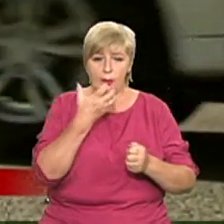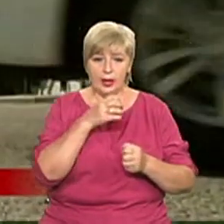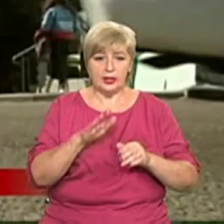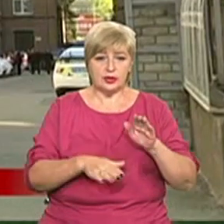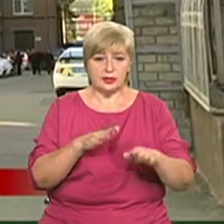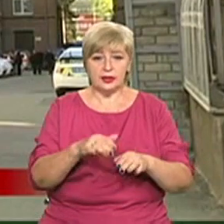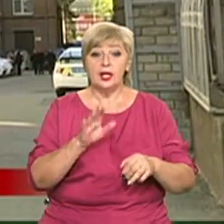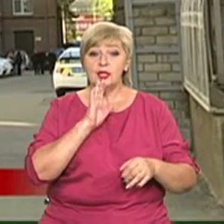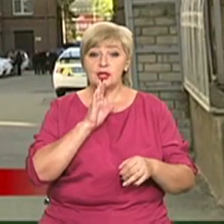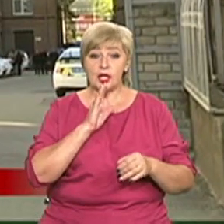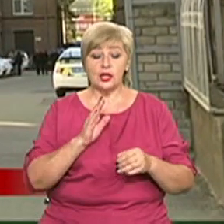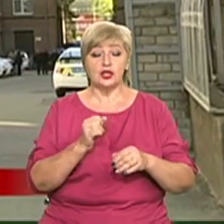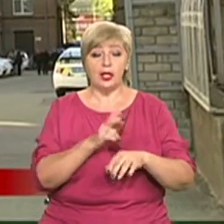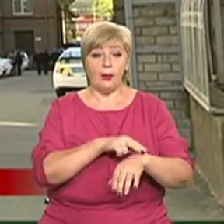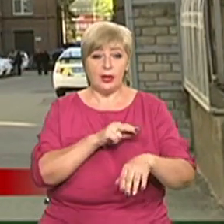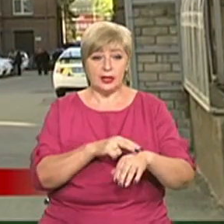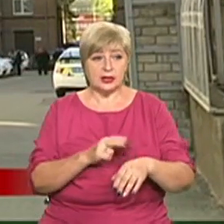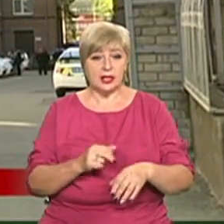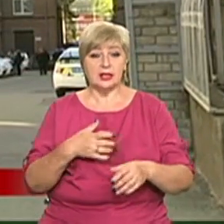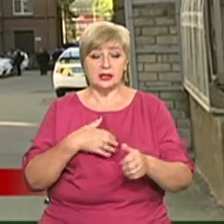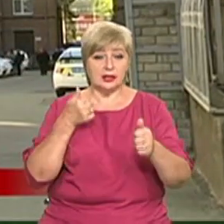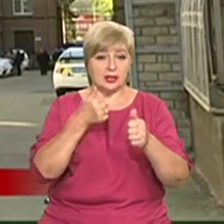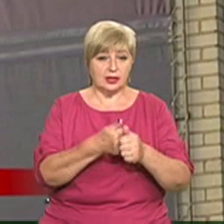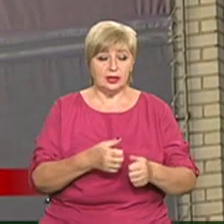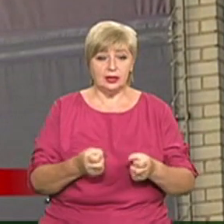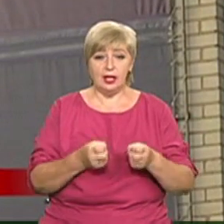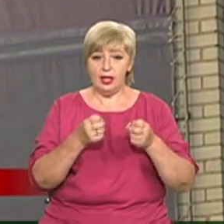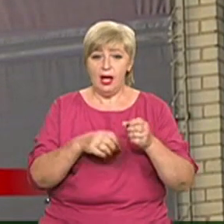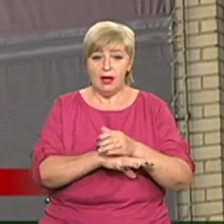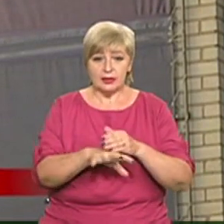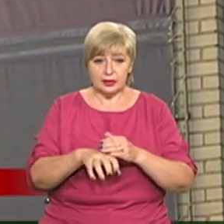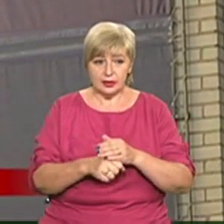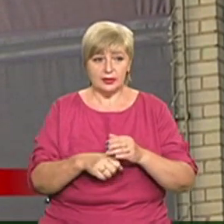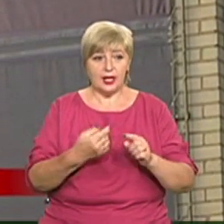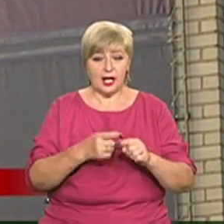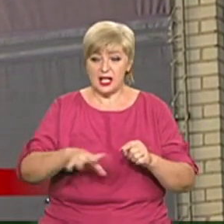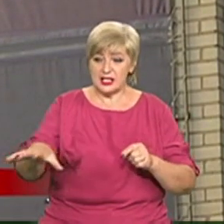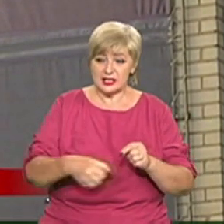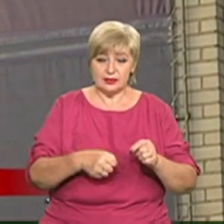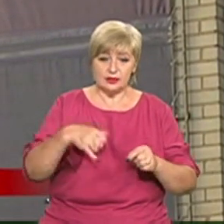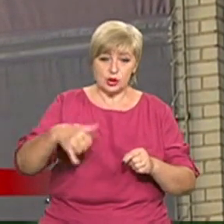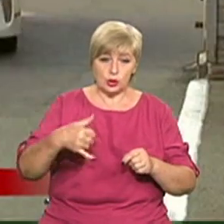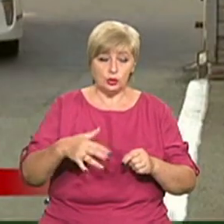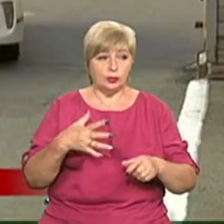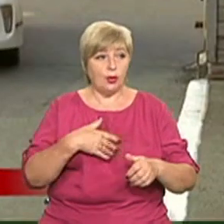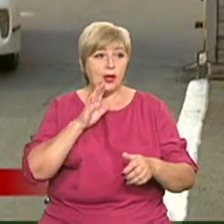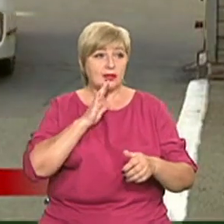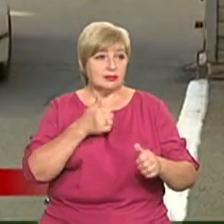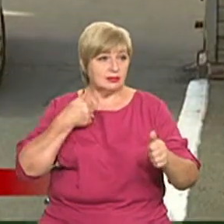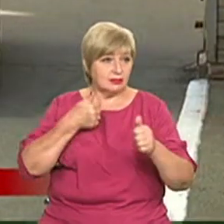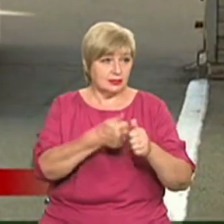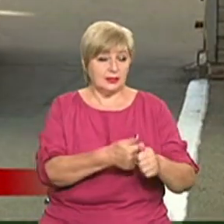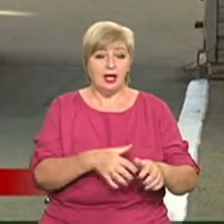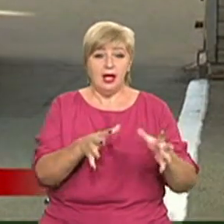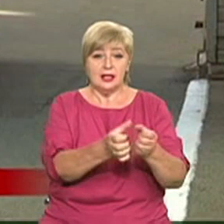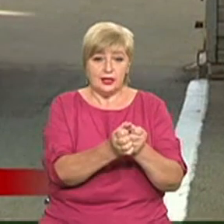дівчина-поліцейський у Дніпрі схопила чоловіка, який вирвав сумку в перехожої. Це було перше її чергування. Вона наздогнала грабіжника та тримала,